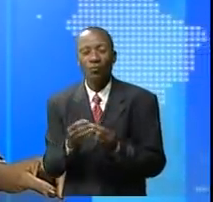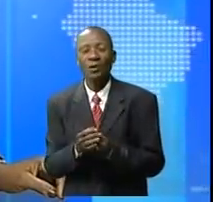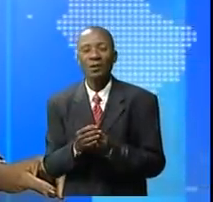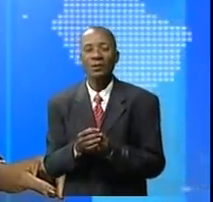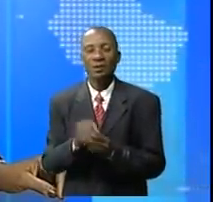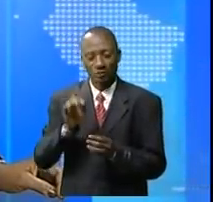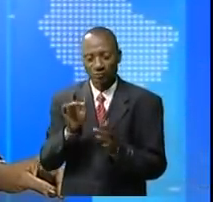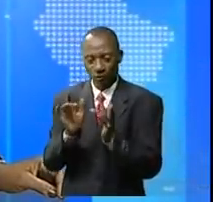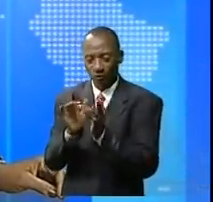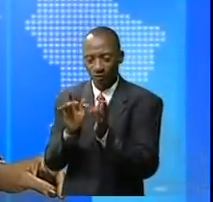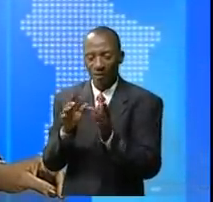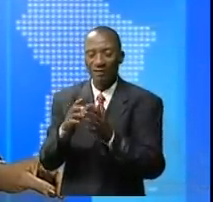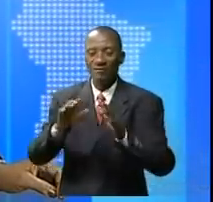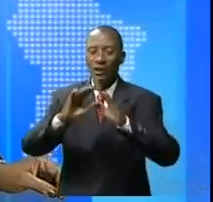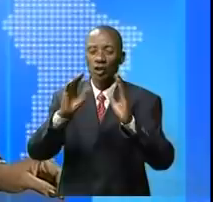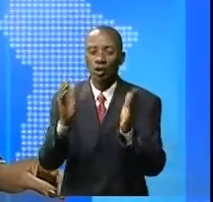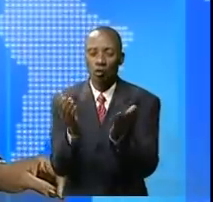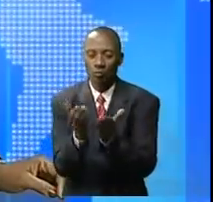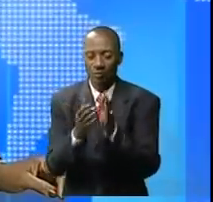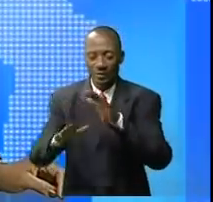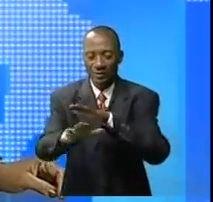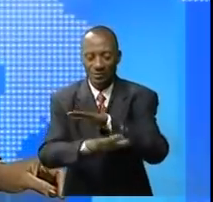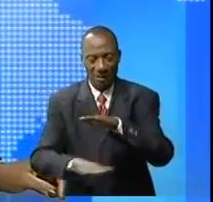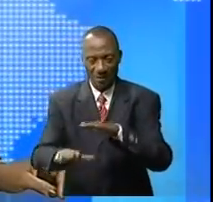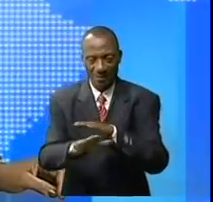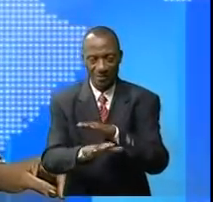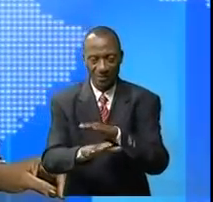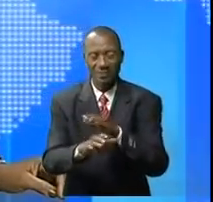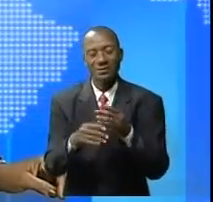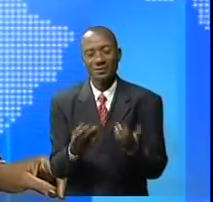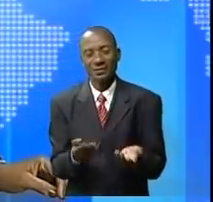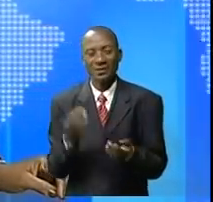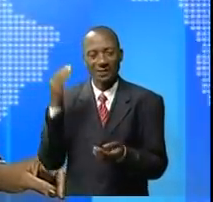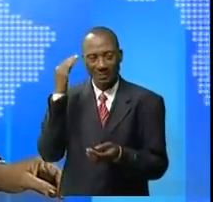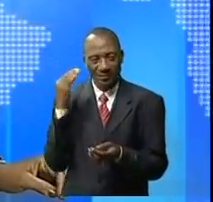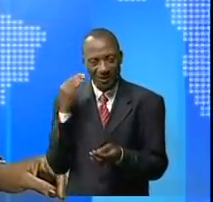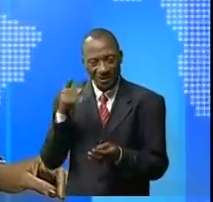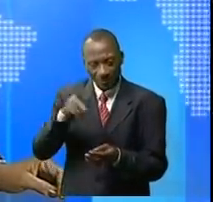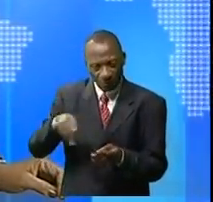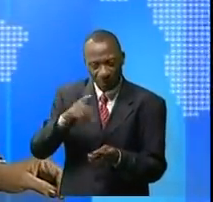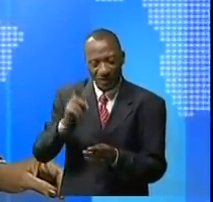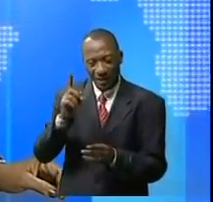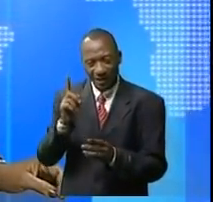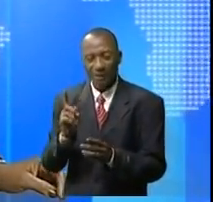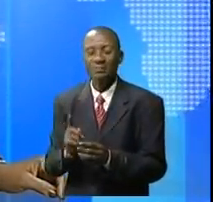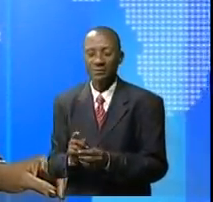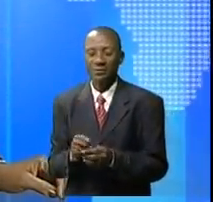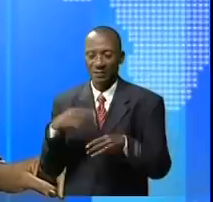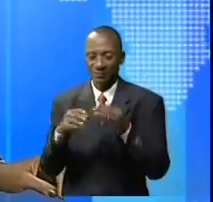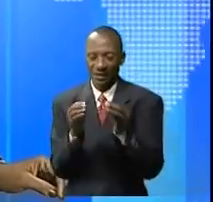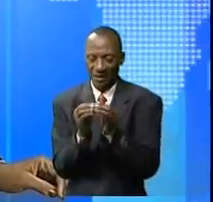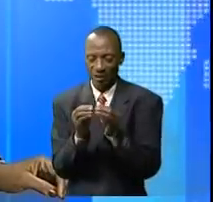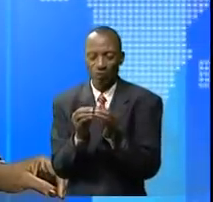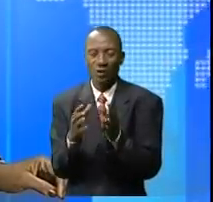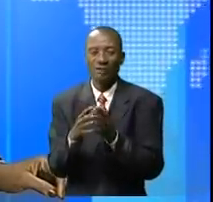le ministre provincial du tourisme, décentralisation et affaires coutumières Marcel Mokilinga Nsono a réuni autour de lui le chef